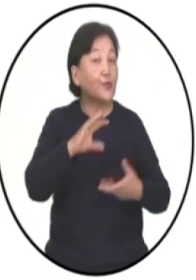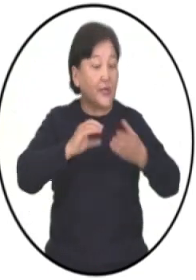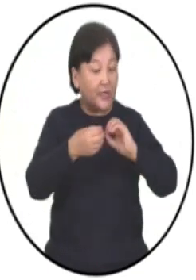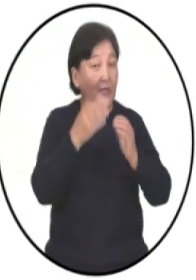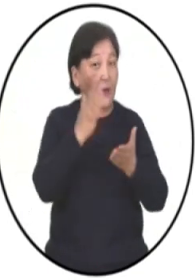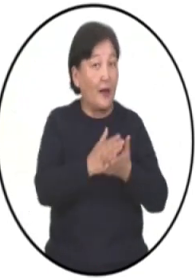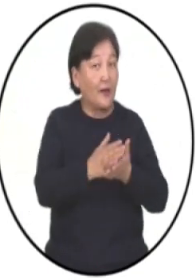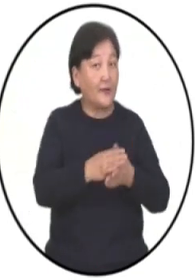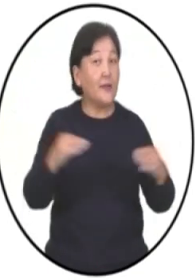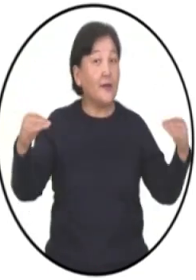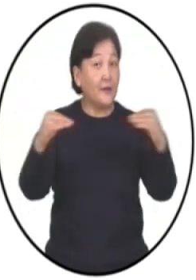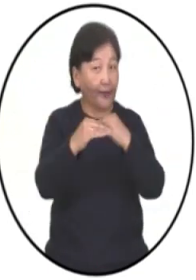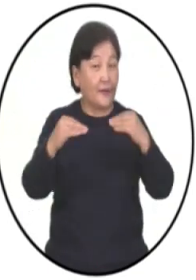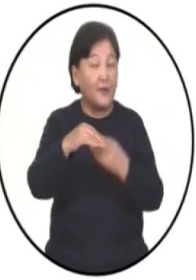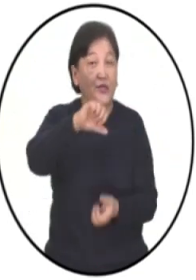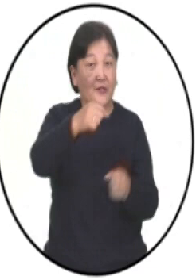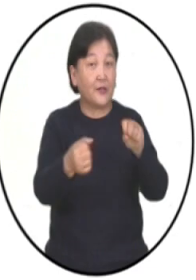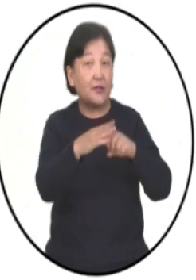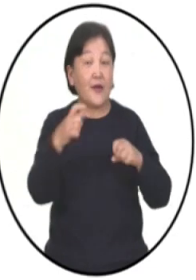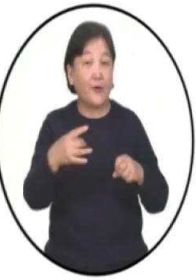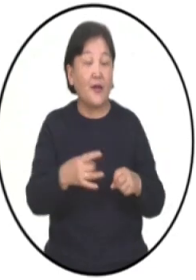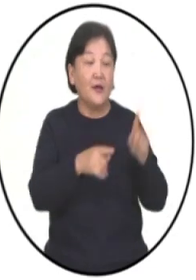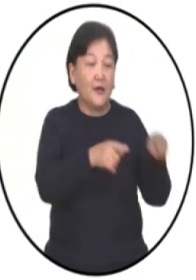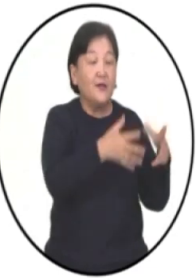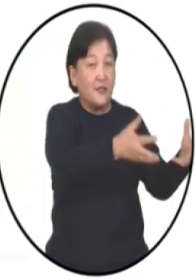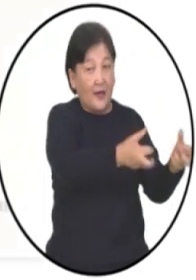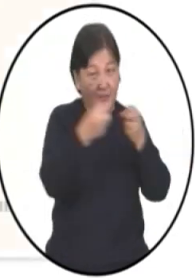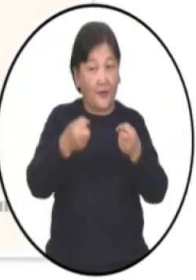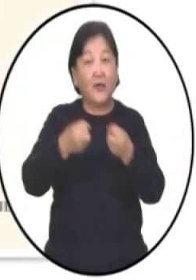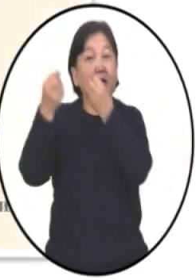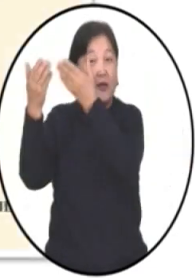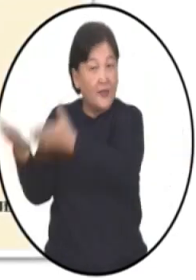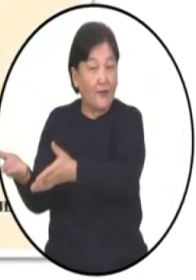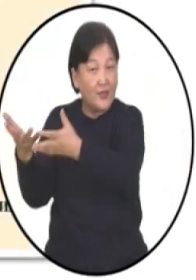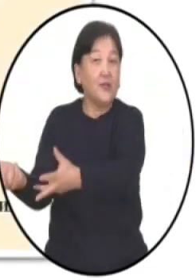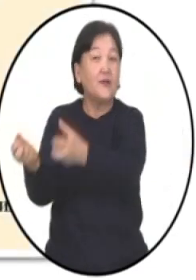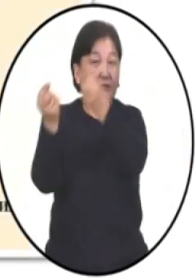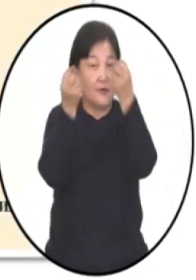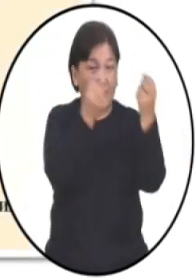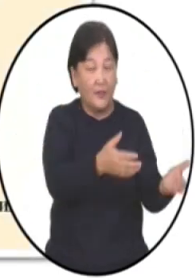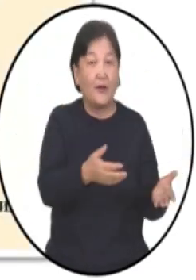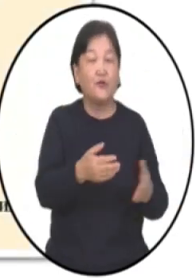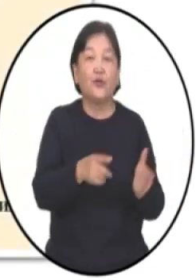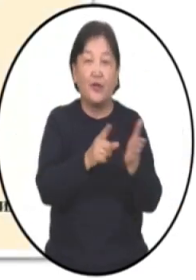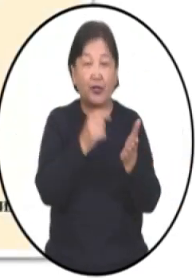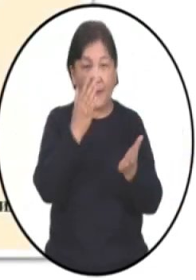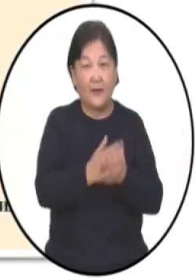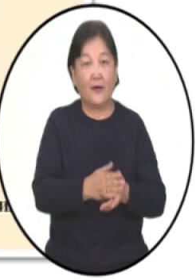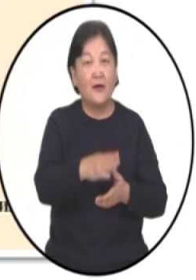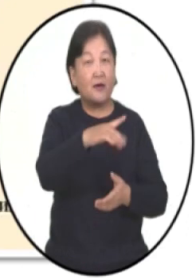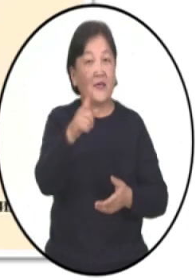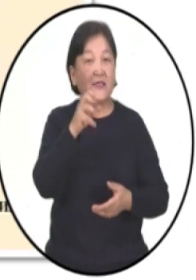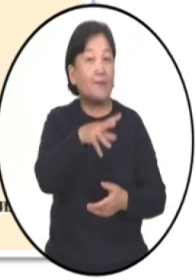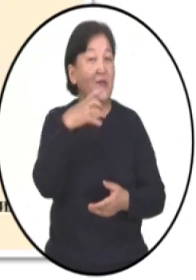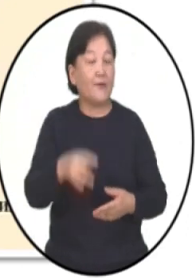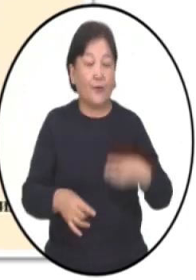салбаруудын үйлдвэрлсэн бүтээгдэхүүнийг хэрэглэдгээр онцлог давуу талтай юм байна. За зам тээврийн үйл ажиллагааны ач холбогдлыг авч үзэх юм бол